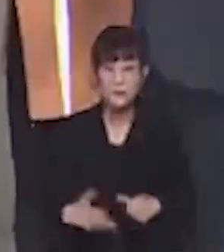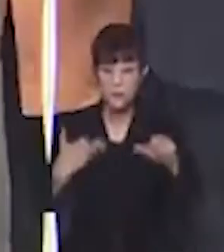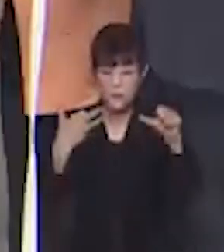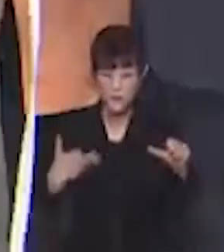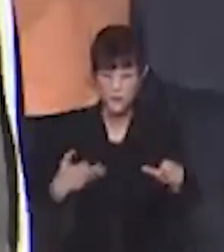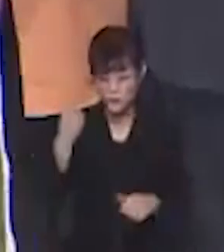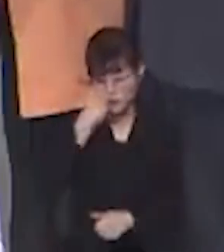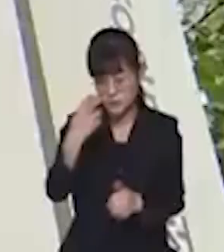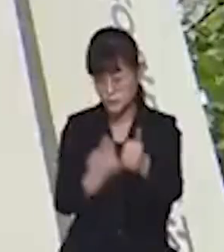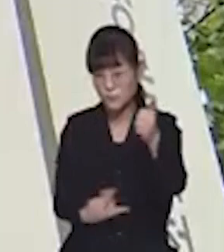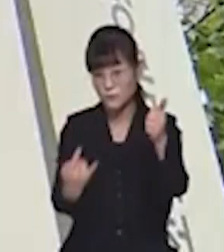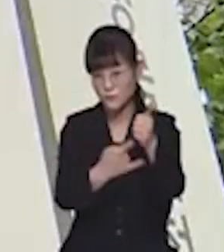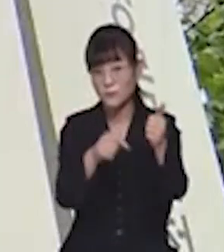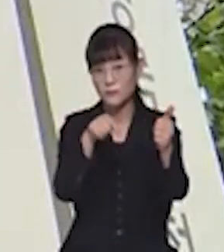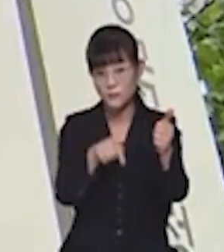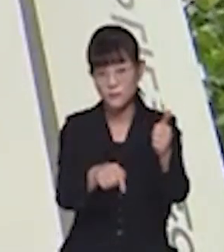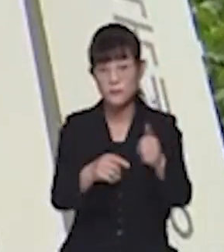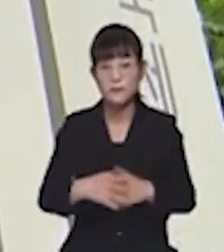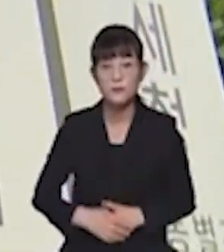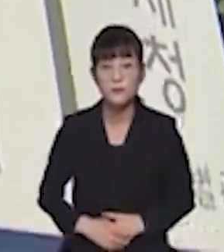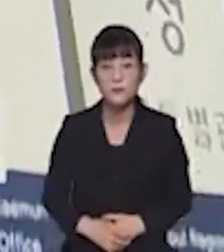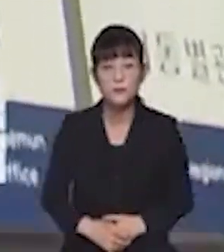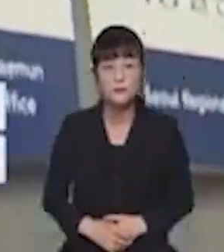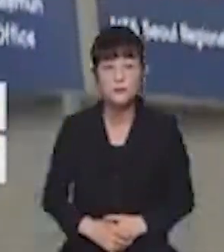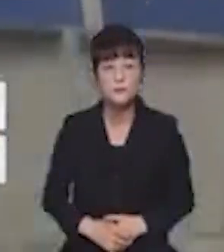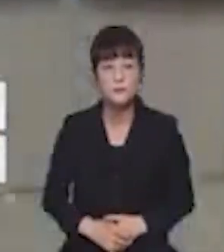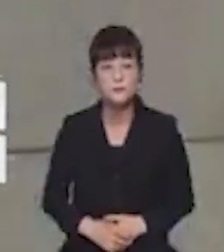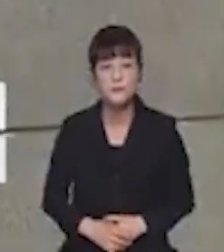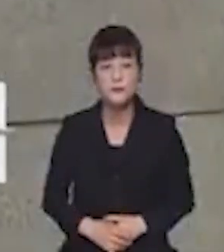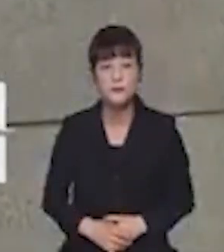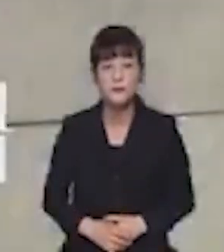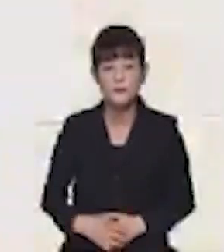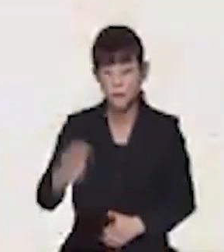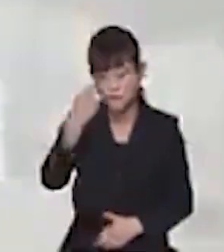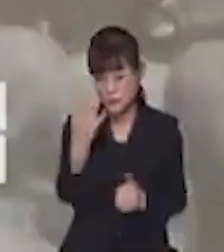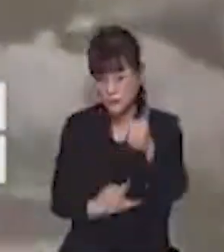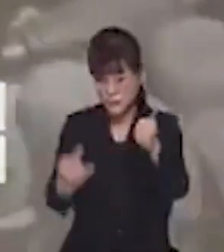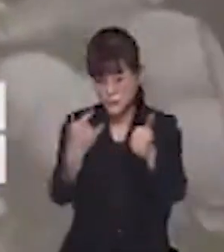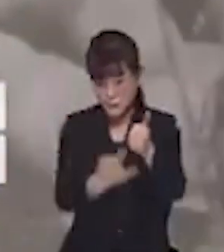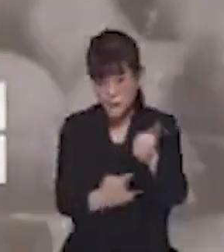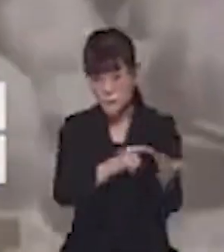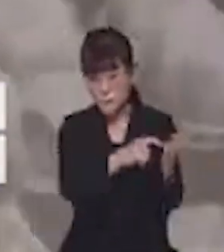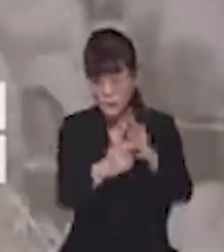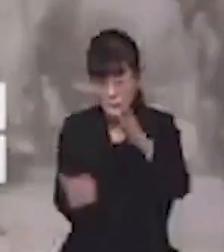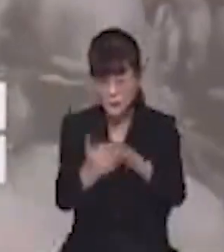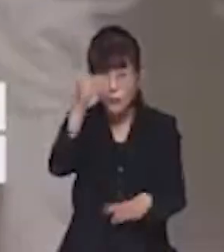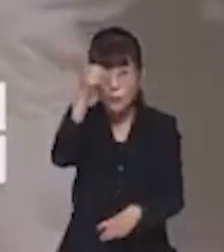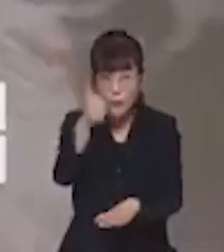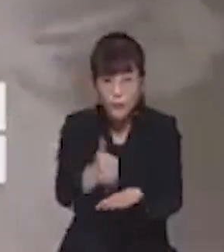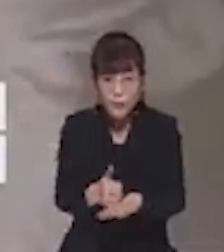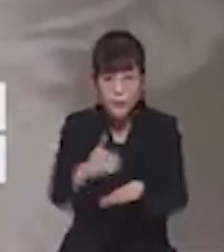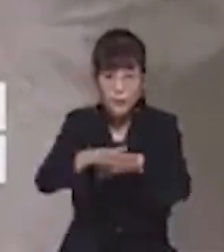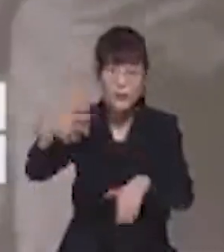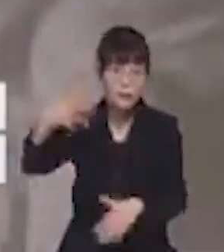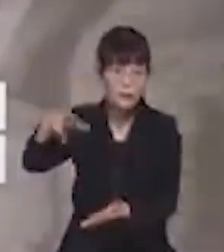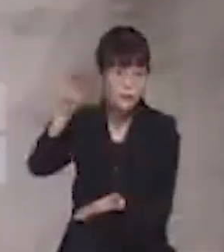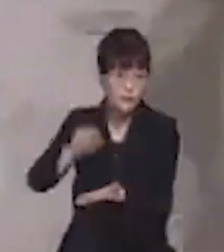5.18 진상조사위원회. 엇갈린 평가 속에 조사위가 내놓은 성과와 과제를 발전시켜 나갈